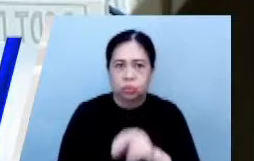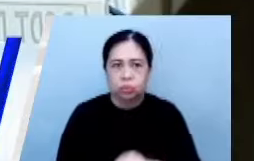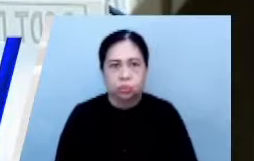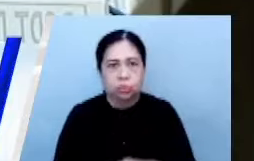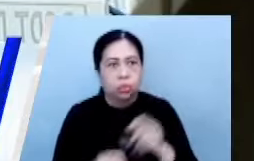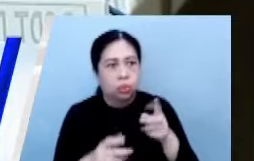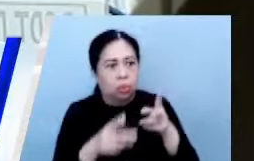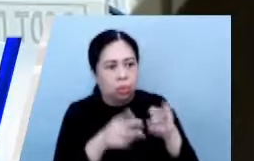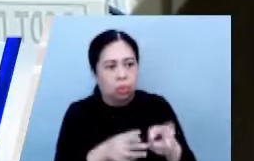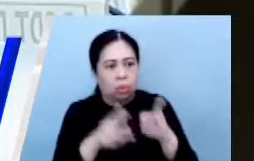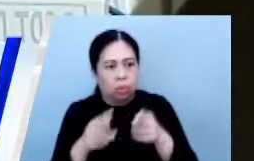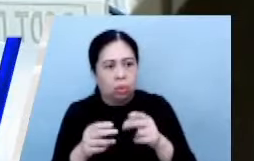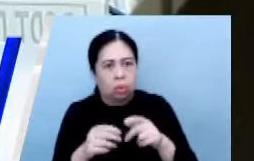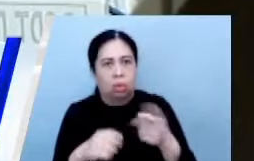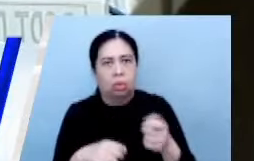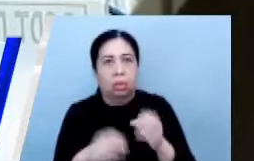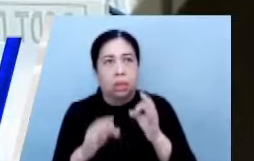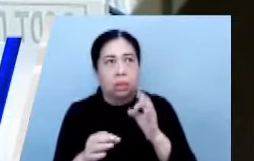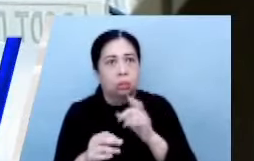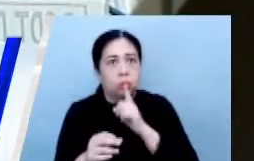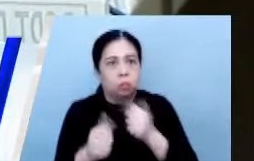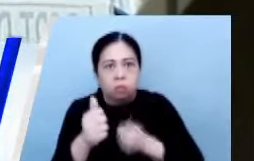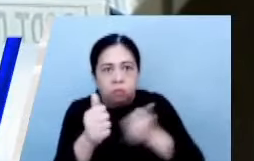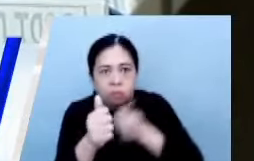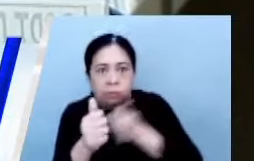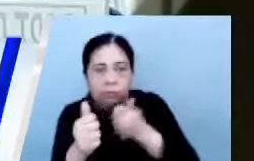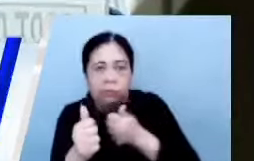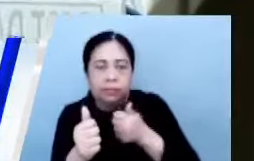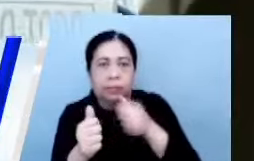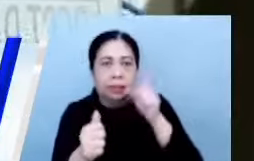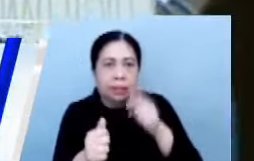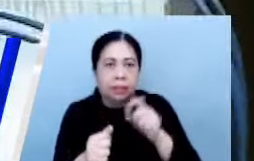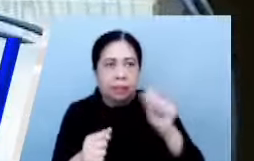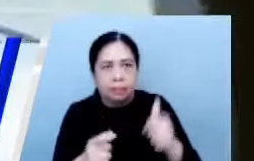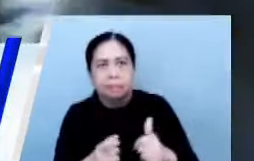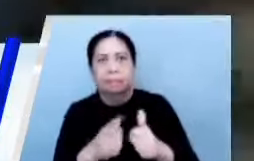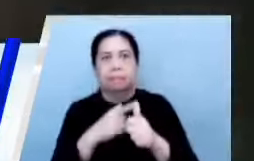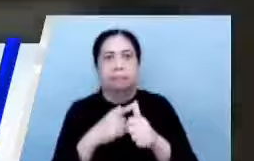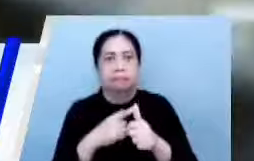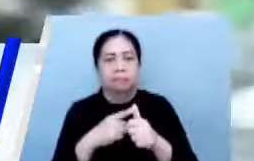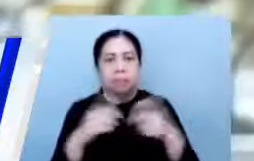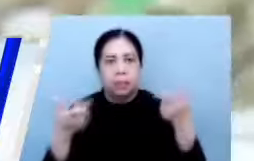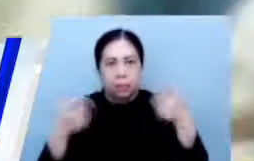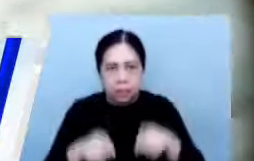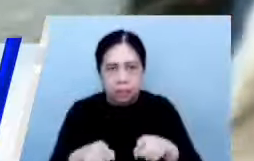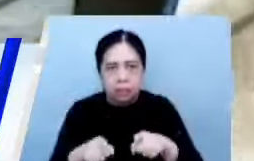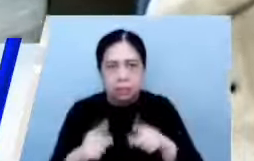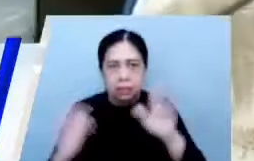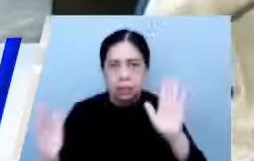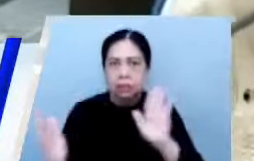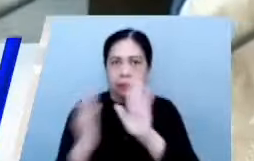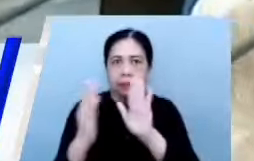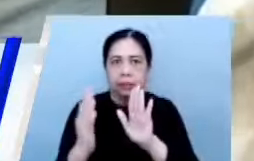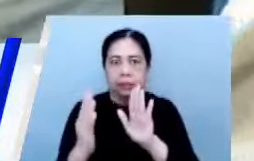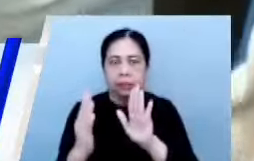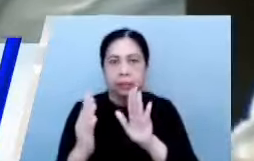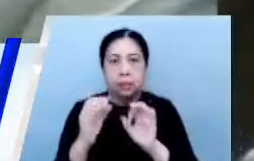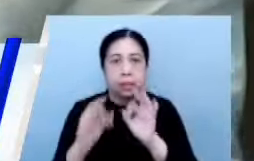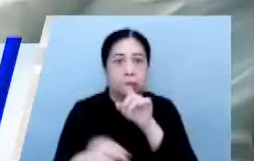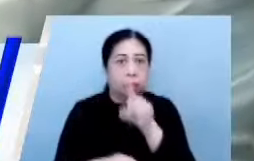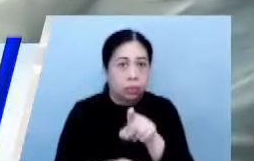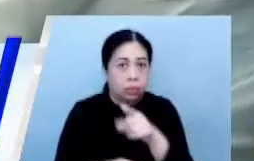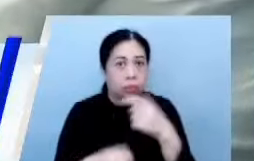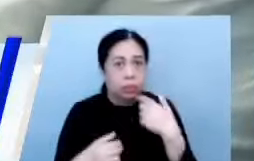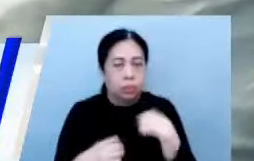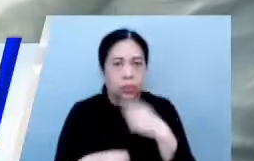Nagputol-putol na eh. Kasi kung hot pursuit yan, yung first lang na nag-engage kayo, nakaharap mo, kung ikaw ay may personal